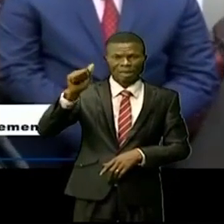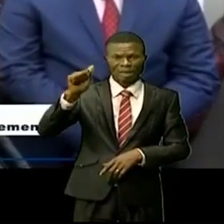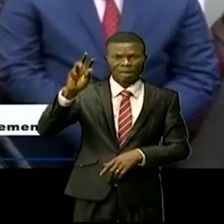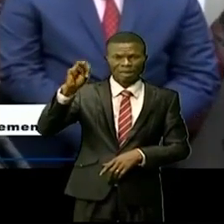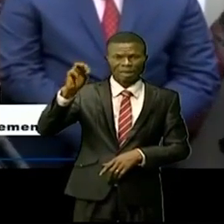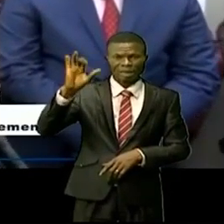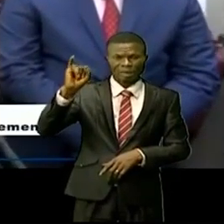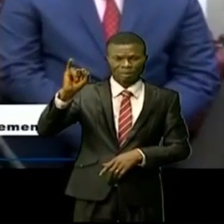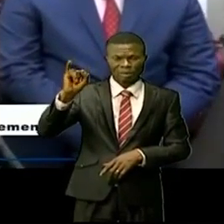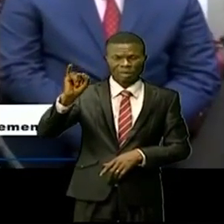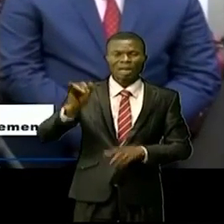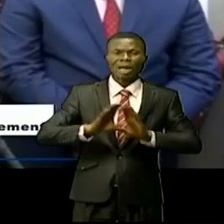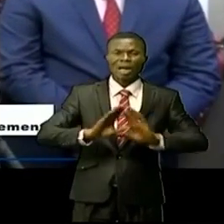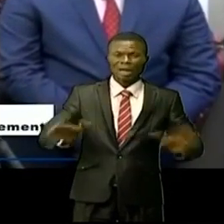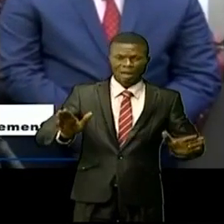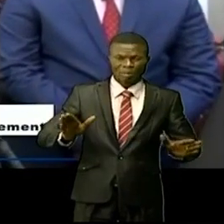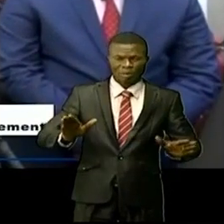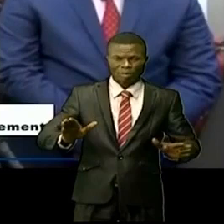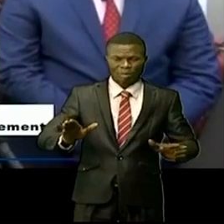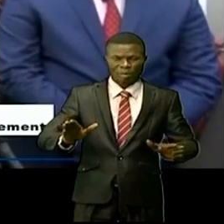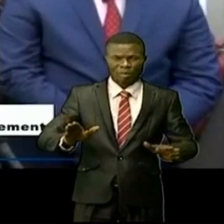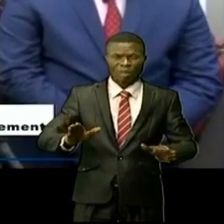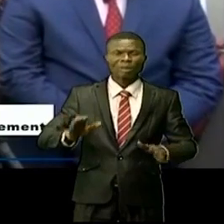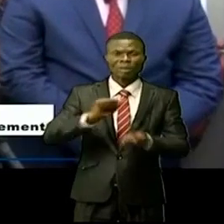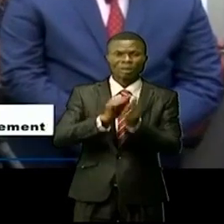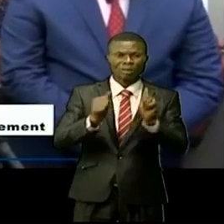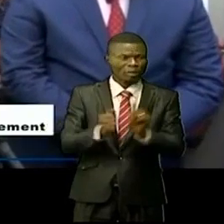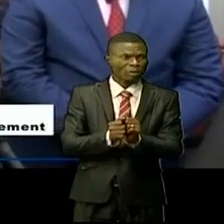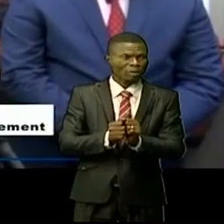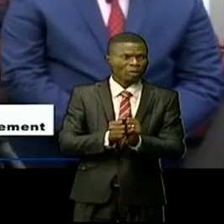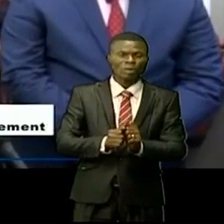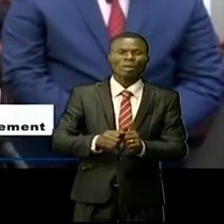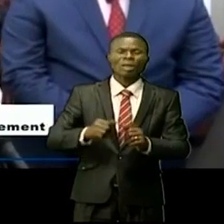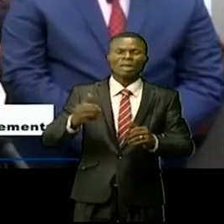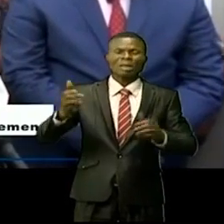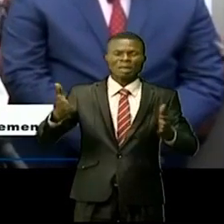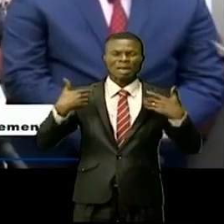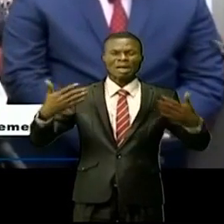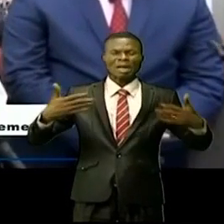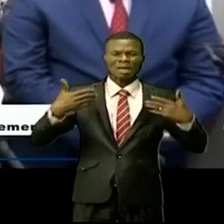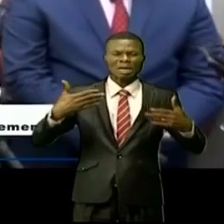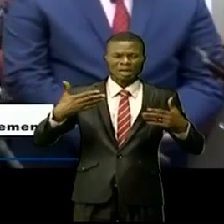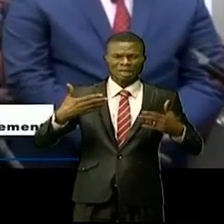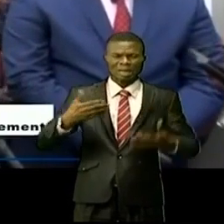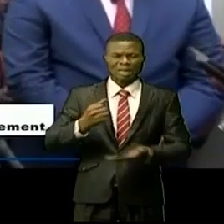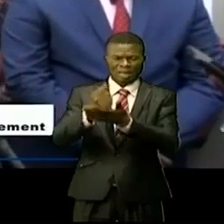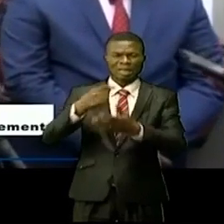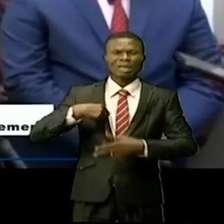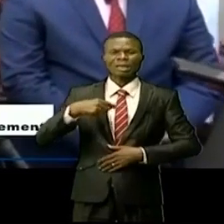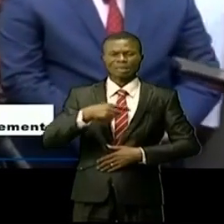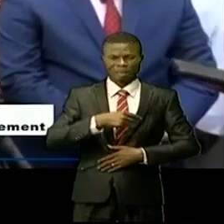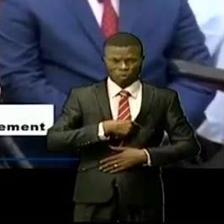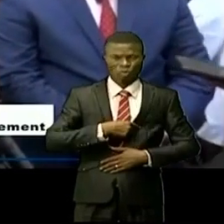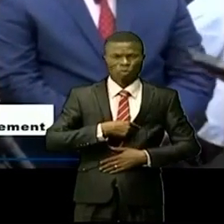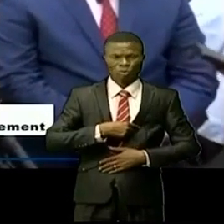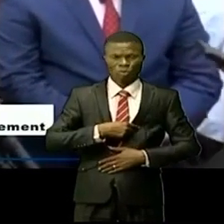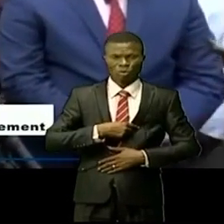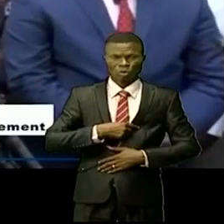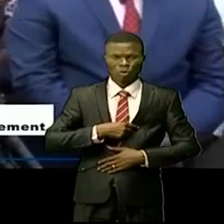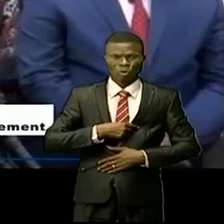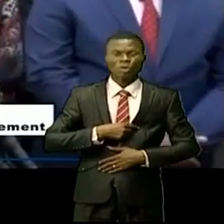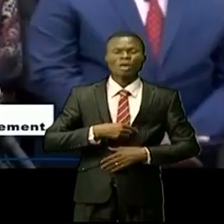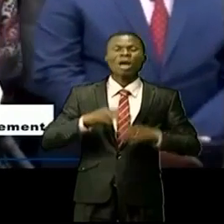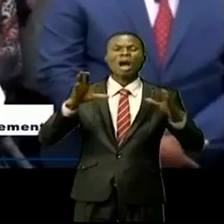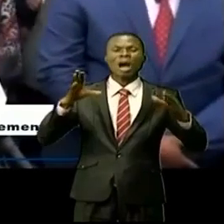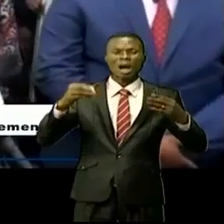la capacité de séquestration des COD, qui nous permet d'asseoir notre affirmation